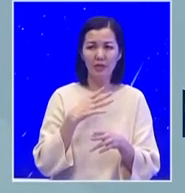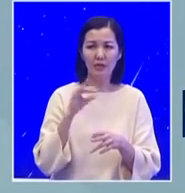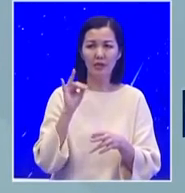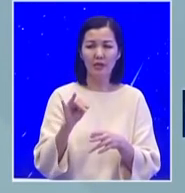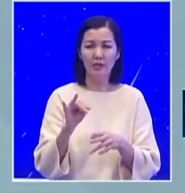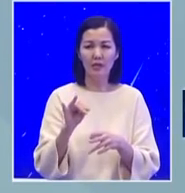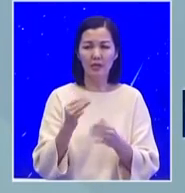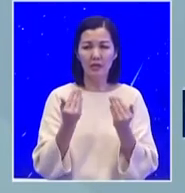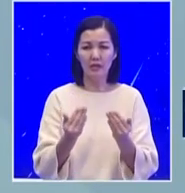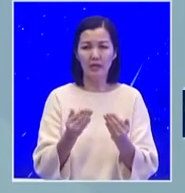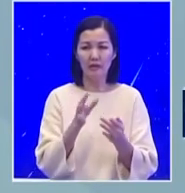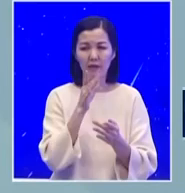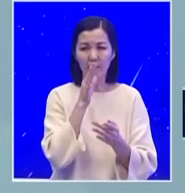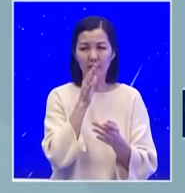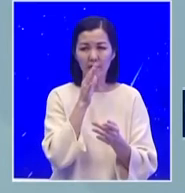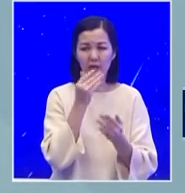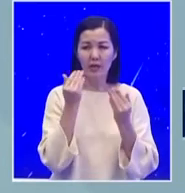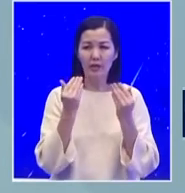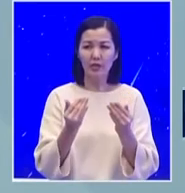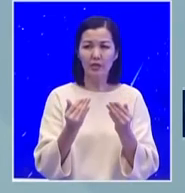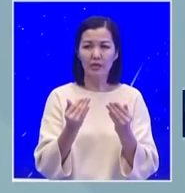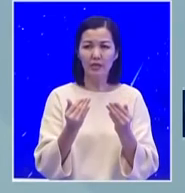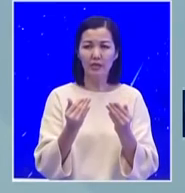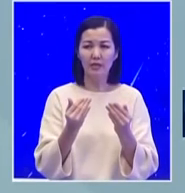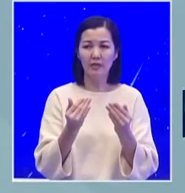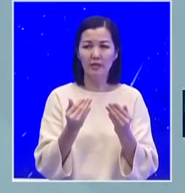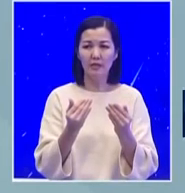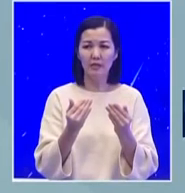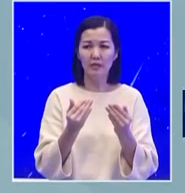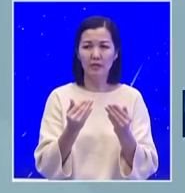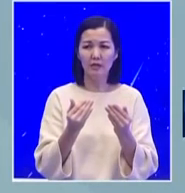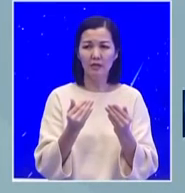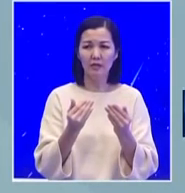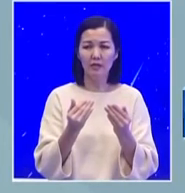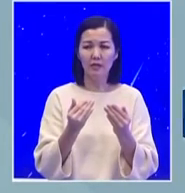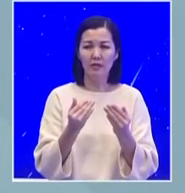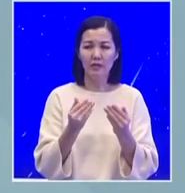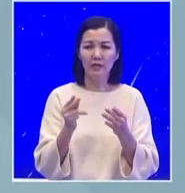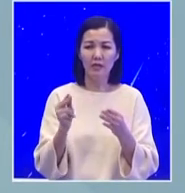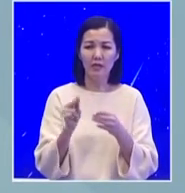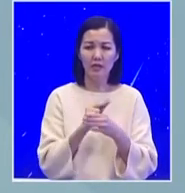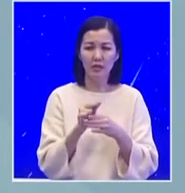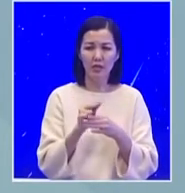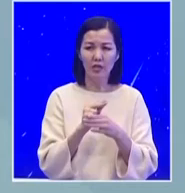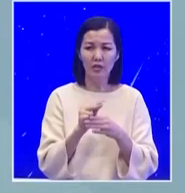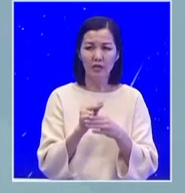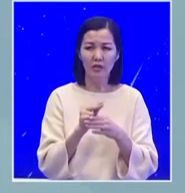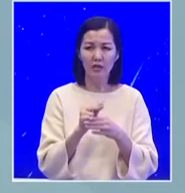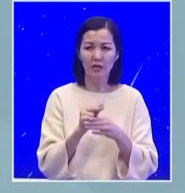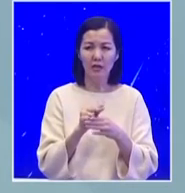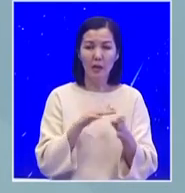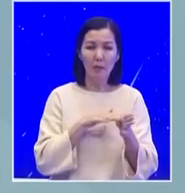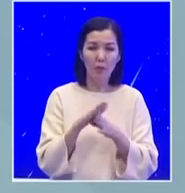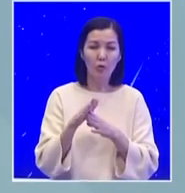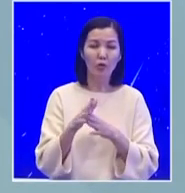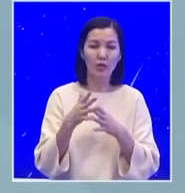и на данный момент сейчас они находятся на стадии ремиссии. Получается, они весь комплекс уже